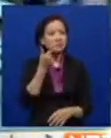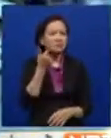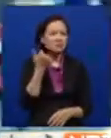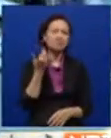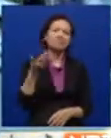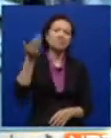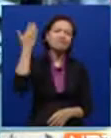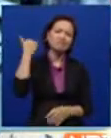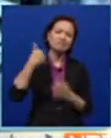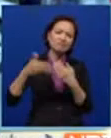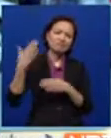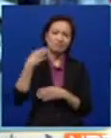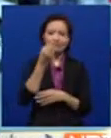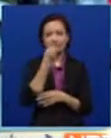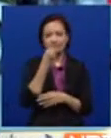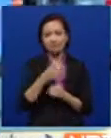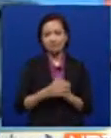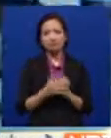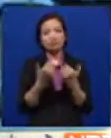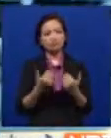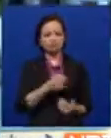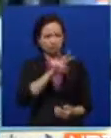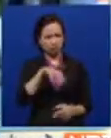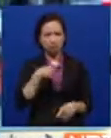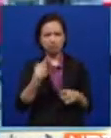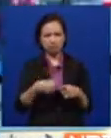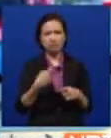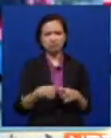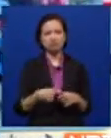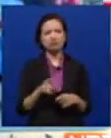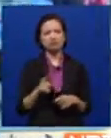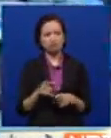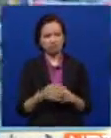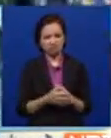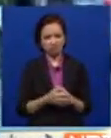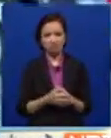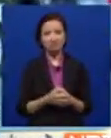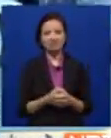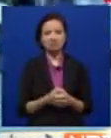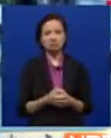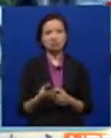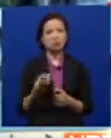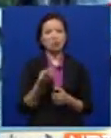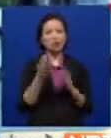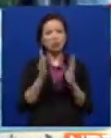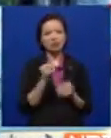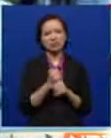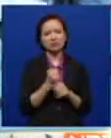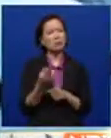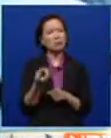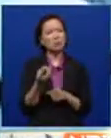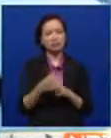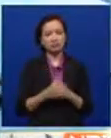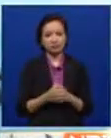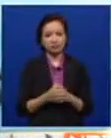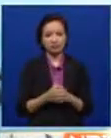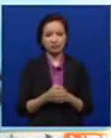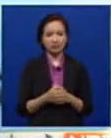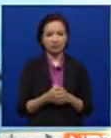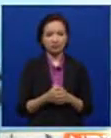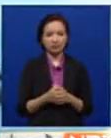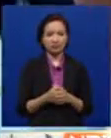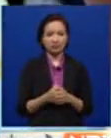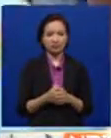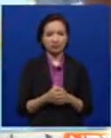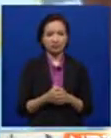รเงี้ยเพราะเดี๋ยวนี้ก็หายากขึ้นเลยค่ะมันจะมีน้อยลง อย่างสรันพัฒน์เจพะค